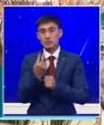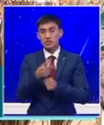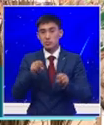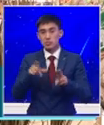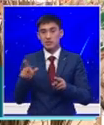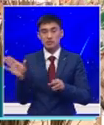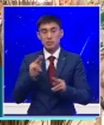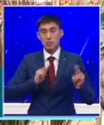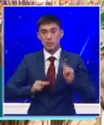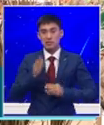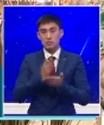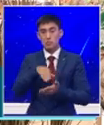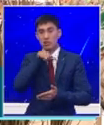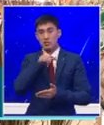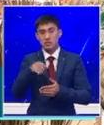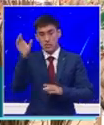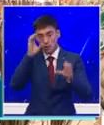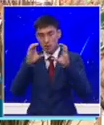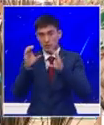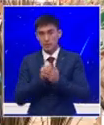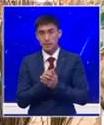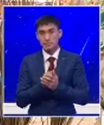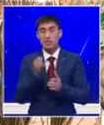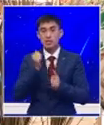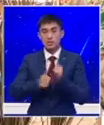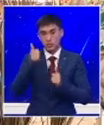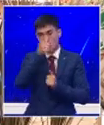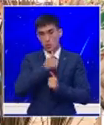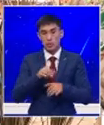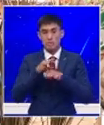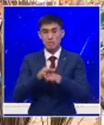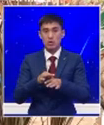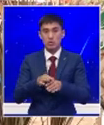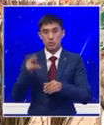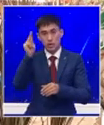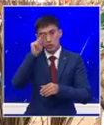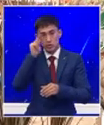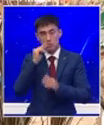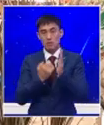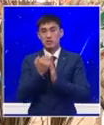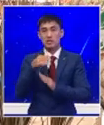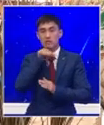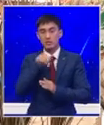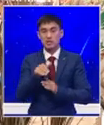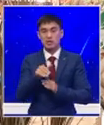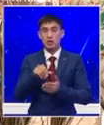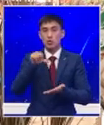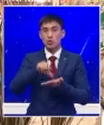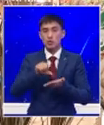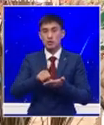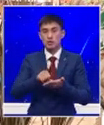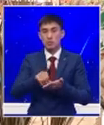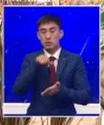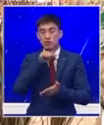преподаватели имеют профессиональное образование ежегодно они проходят курсы повышения квалификации участвуют в